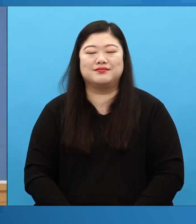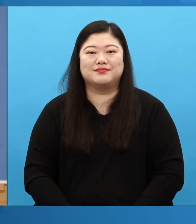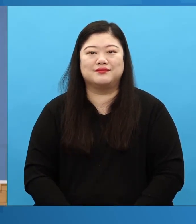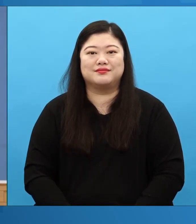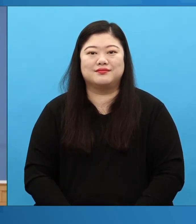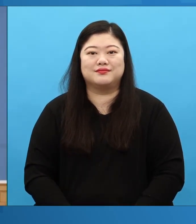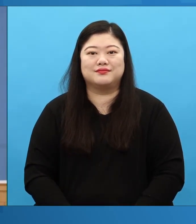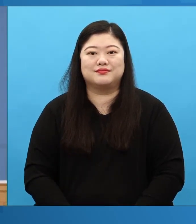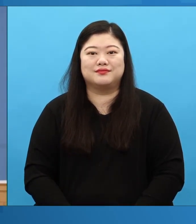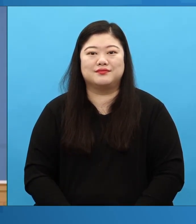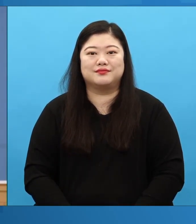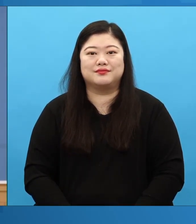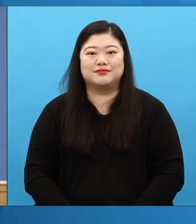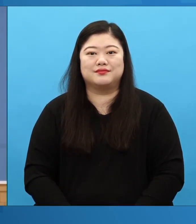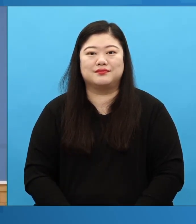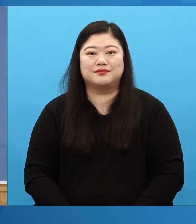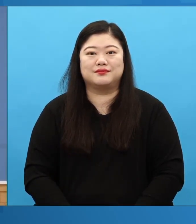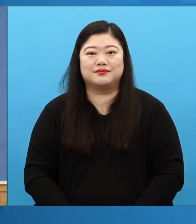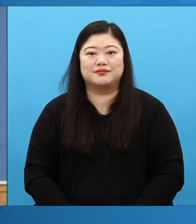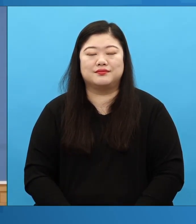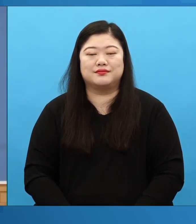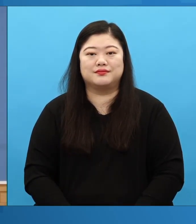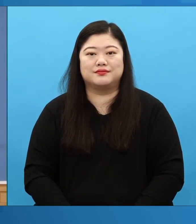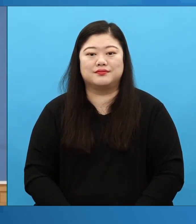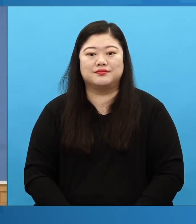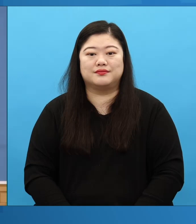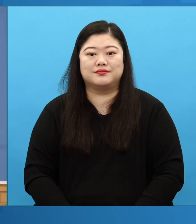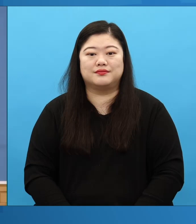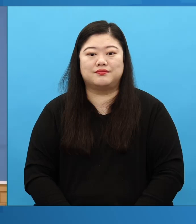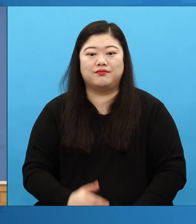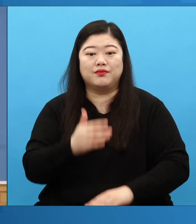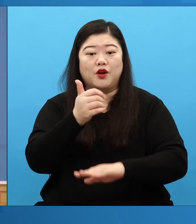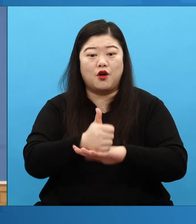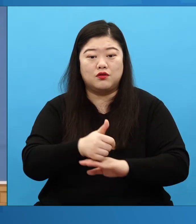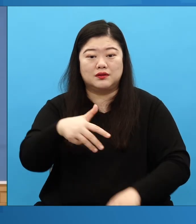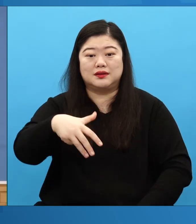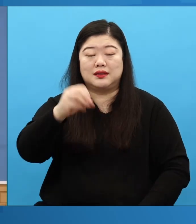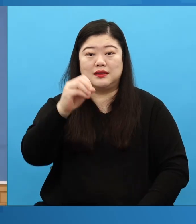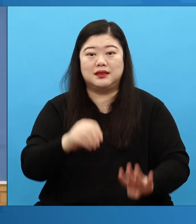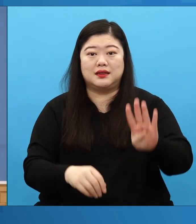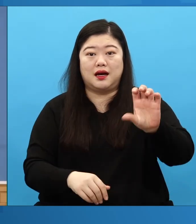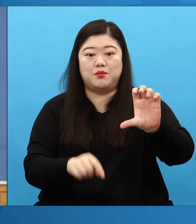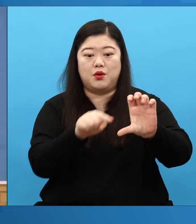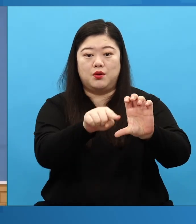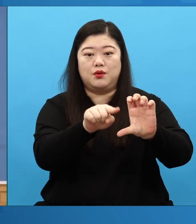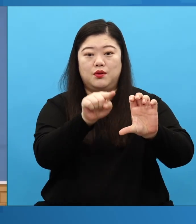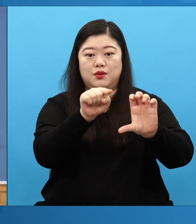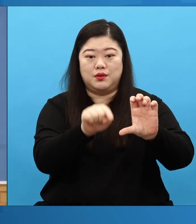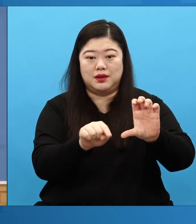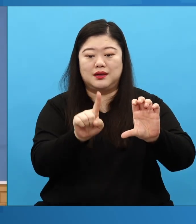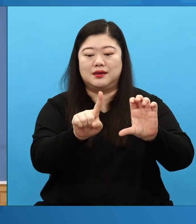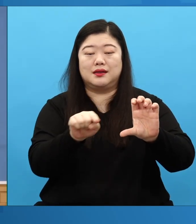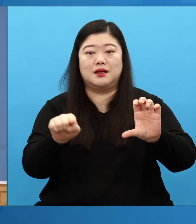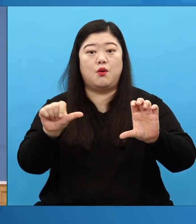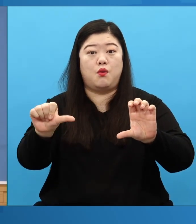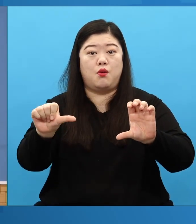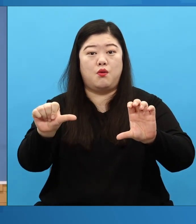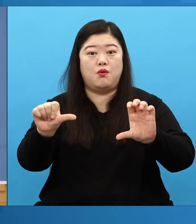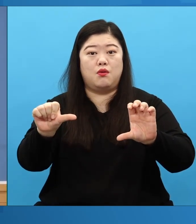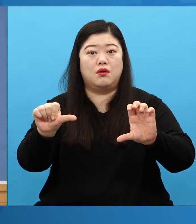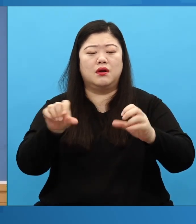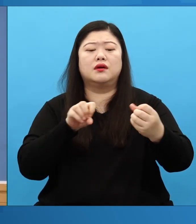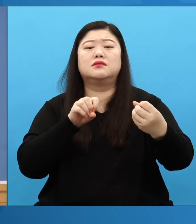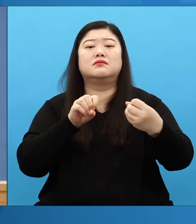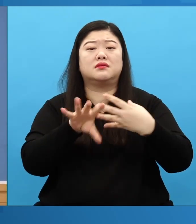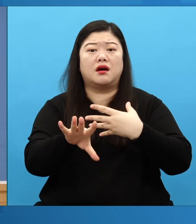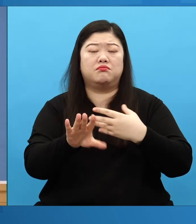보세요. 드디어 이런 일이 벌어져요. Finally, we see answers such as this. 완전 세계 선교 문이 열린 겁니다. The doors of world missions finally 뭐 started to 열릴 open. 수밖에 없죠.